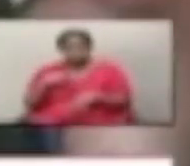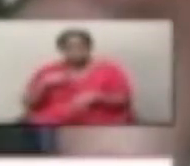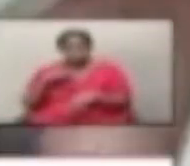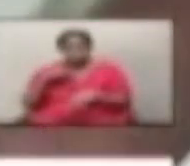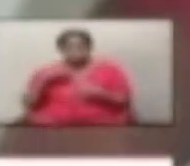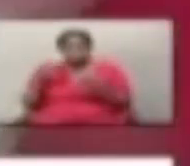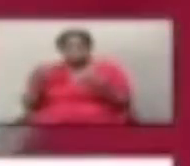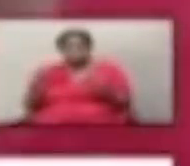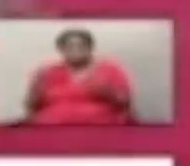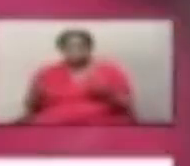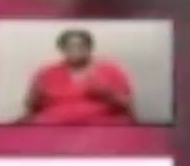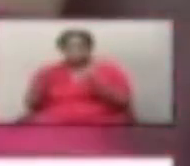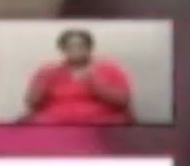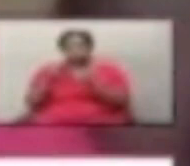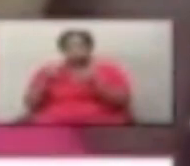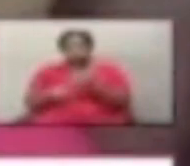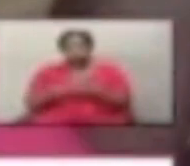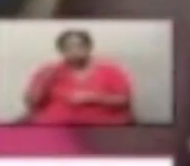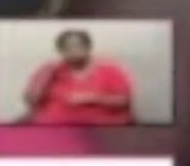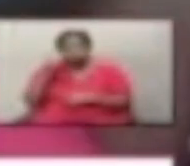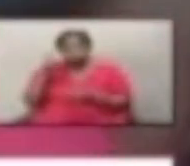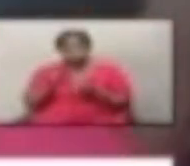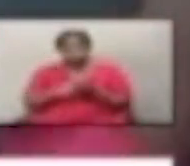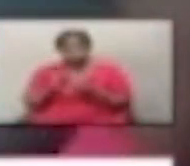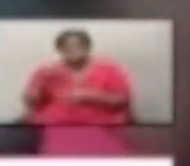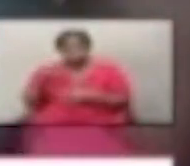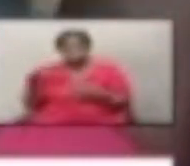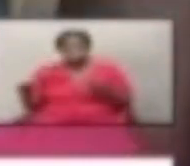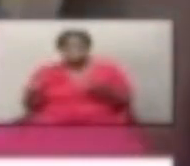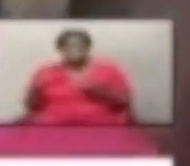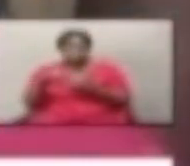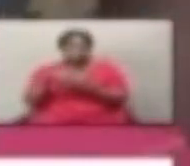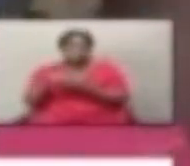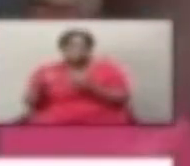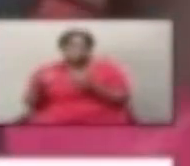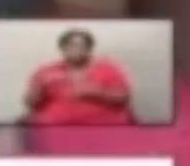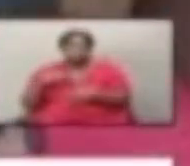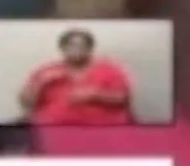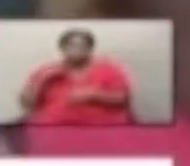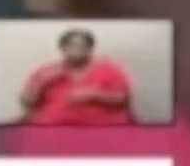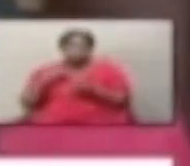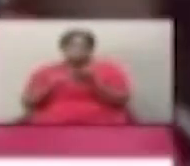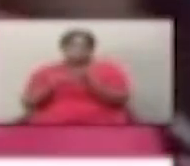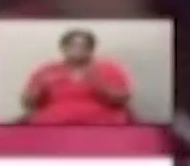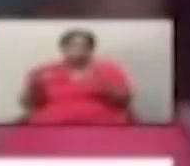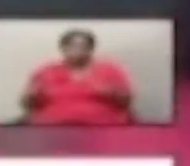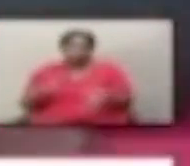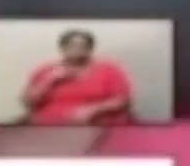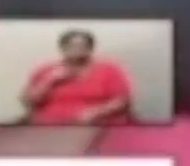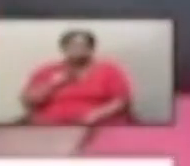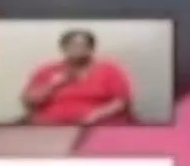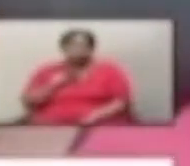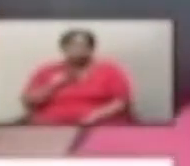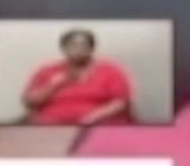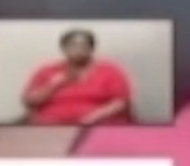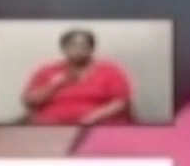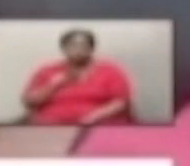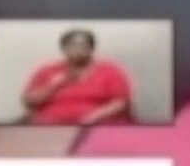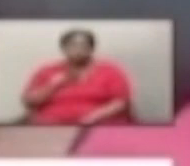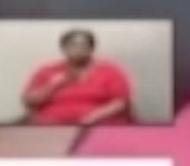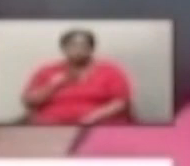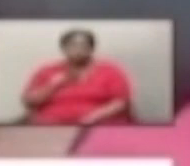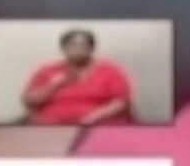Ekiruma Namwanje kwe kulaba Nanziri eyeddiza eddyali nga kati n'engoye ze azambala nga bw'ayagala.